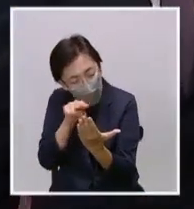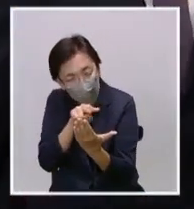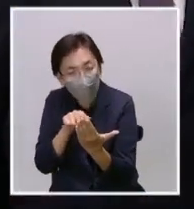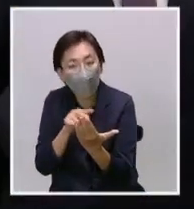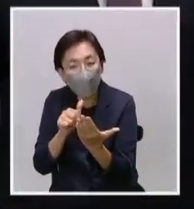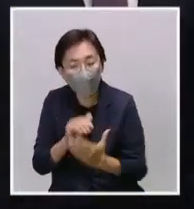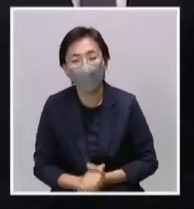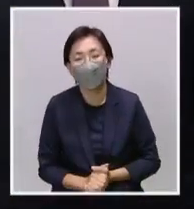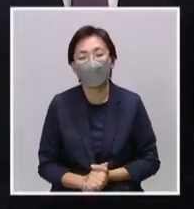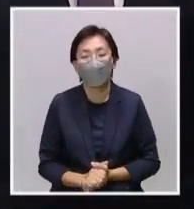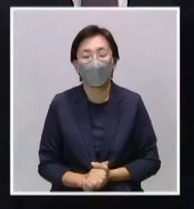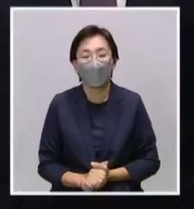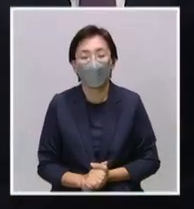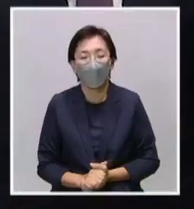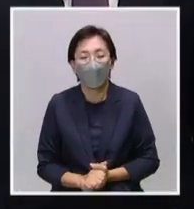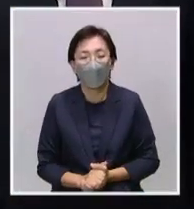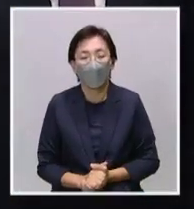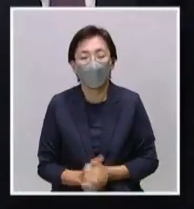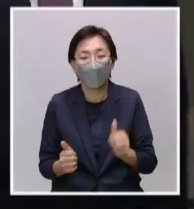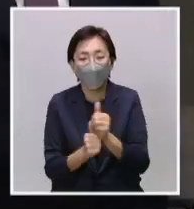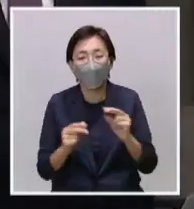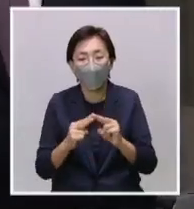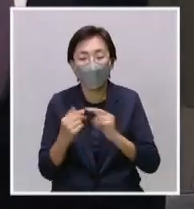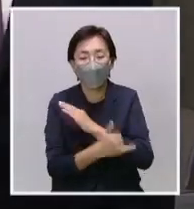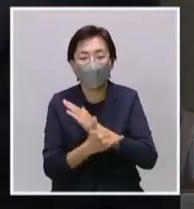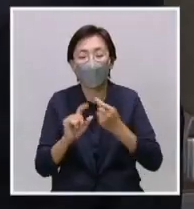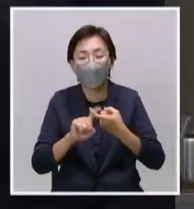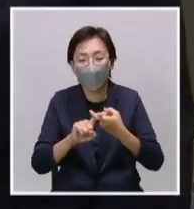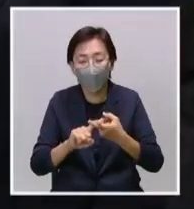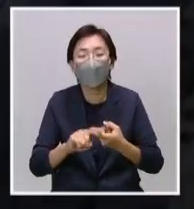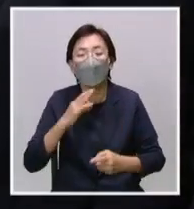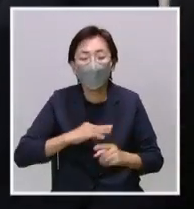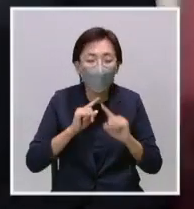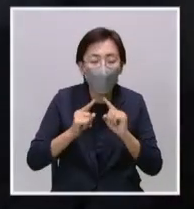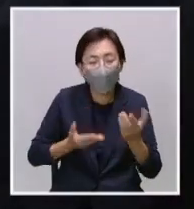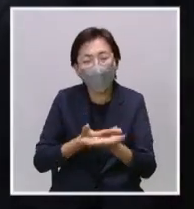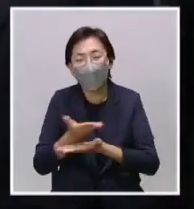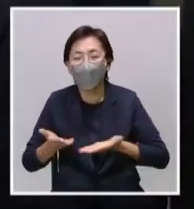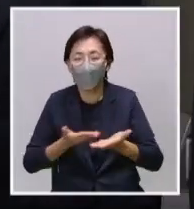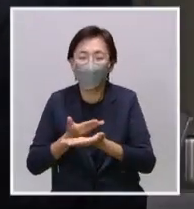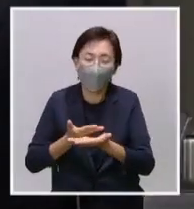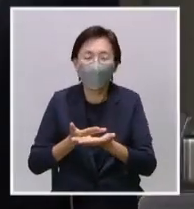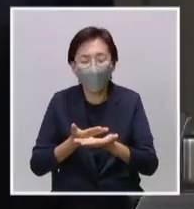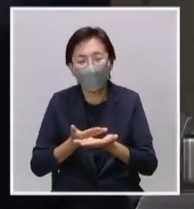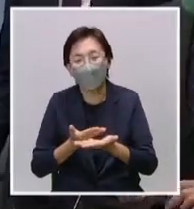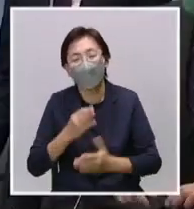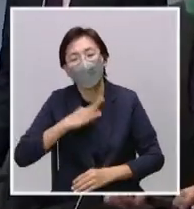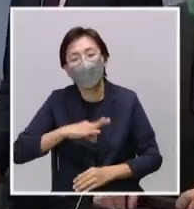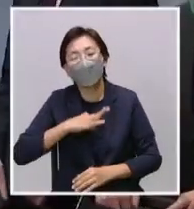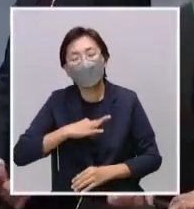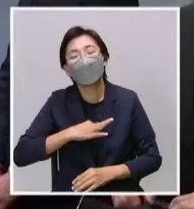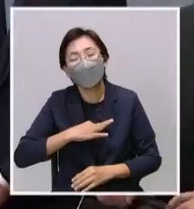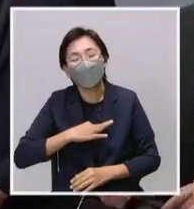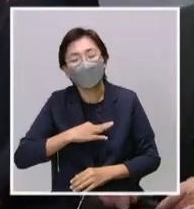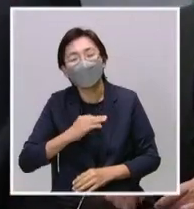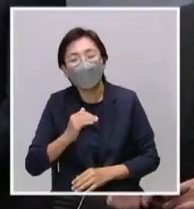ดีแต่อย่างไรก็ตามเรียกคอร์ปบอกว่าแม่น้ำเสียงของการเจรจาจะทำให้กะรู้สึกว่ามองได้ในแง่ดีมาก